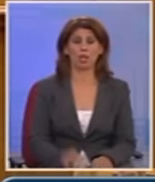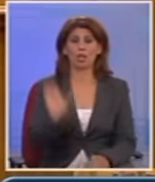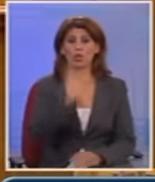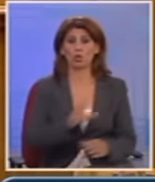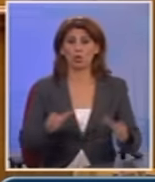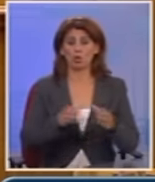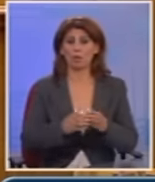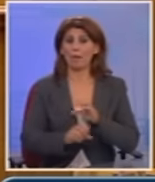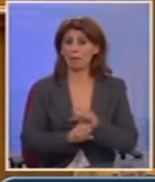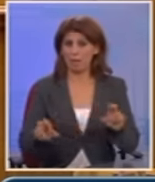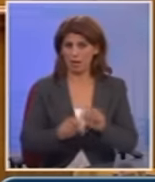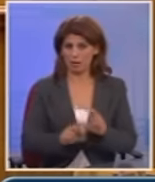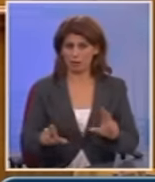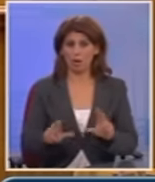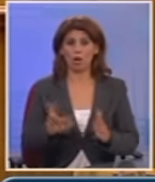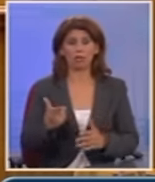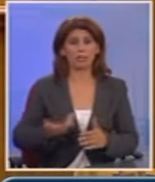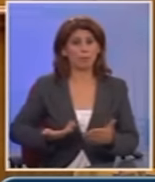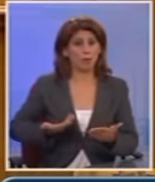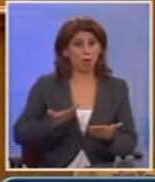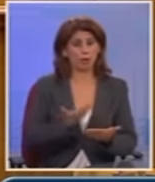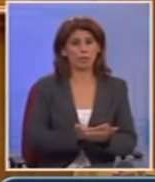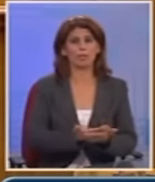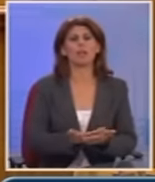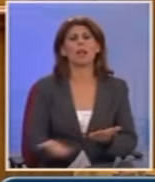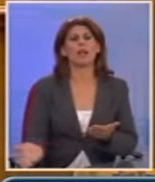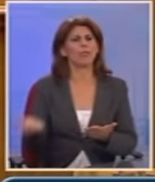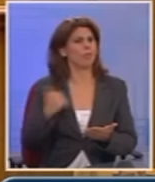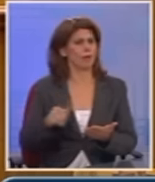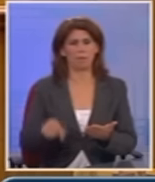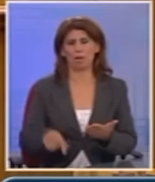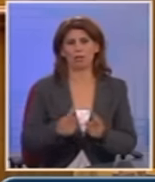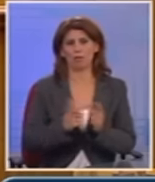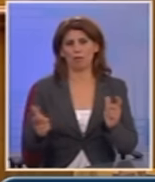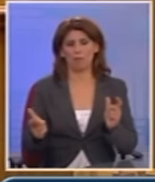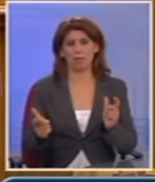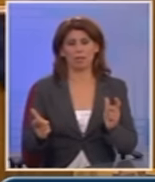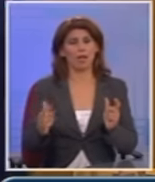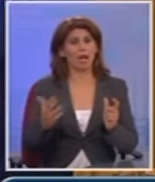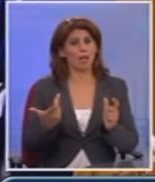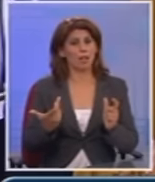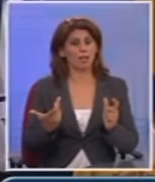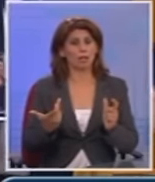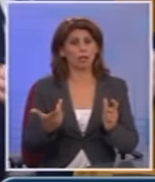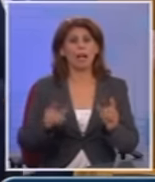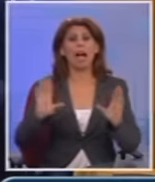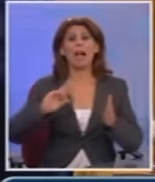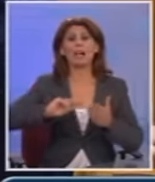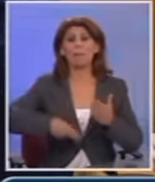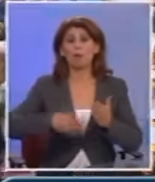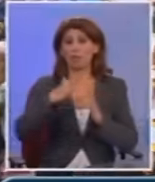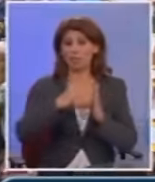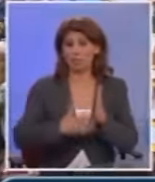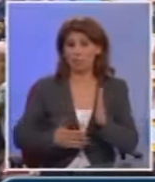Eurogroup ενημέρωσε ότι η πρόταση δεν υπάρχει πια στο τραπέζι, αλλά και ότι το ανυπόγραφο κείμενο